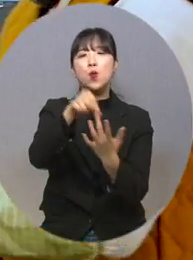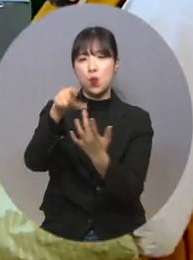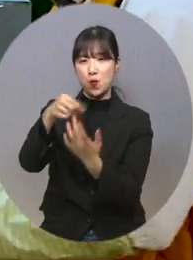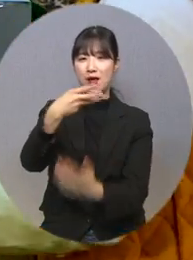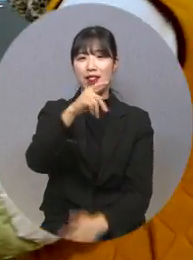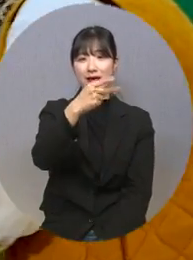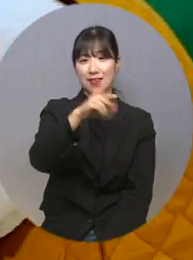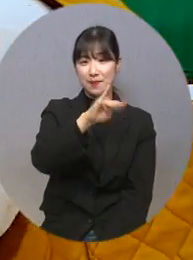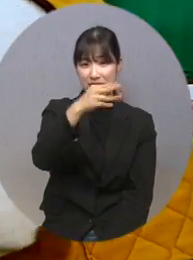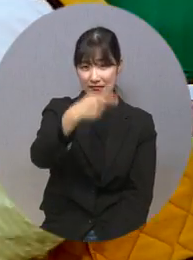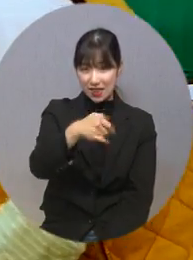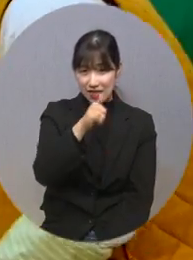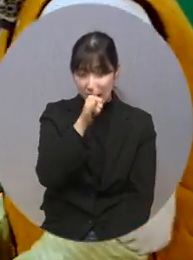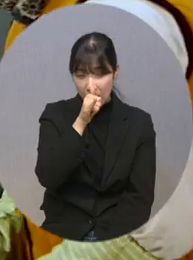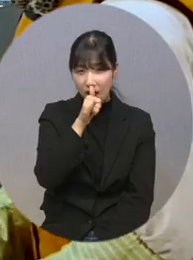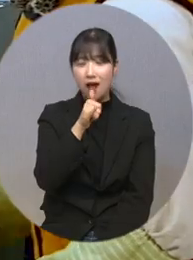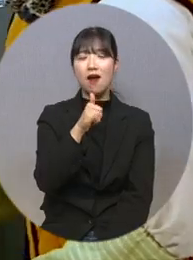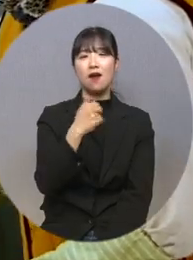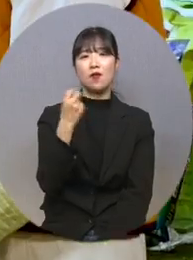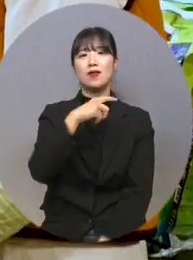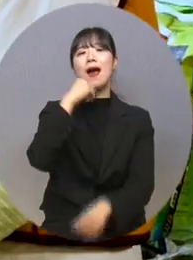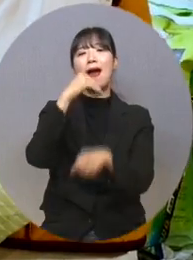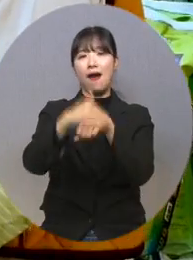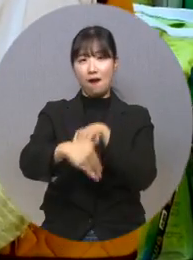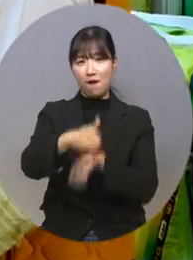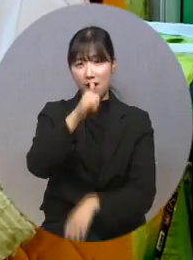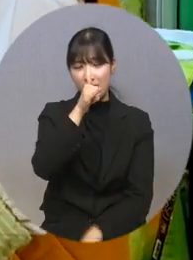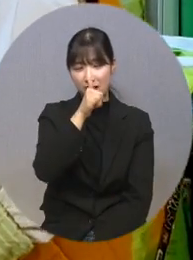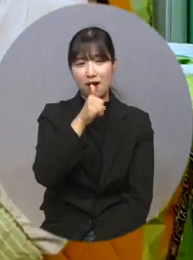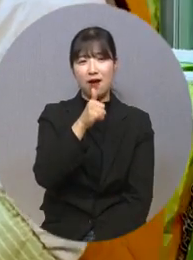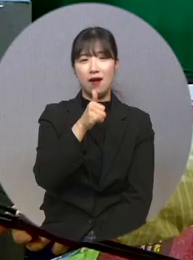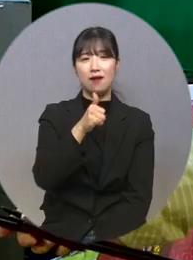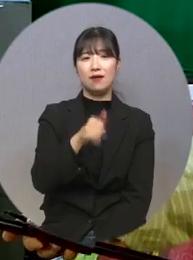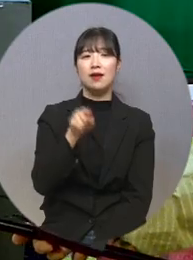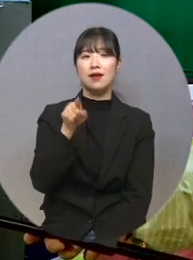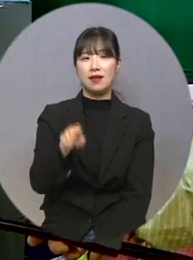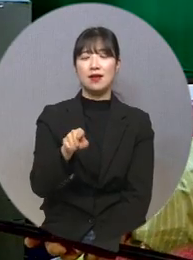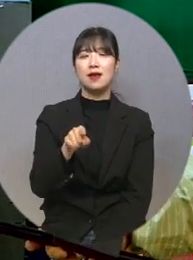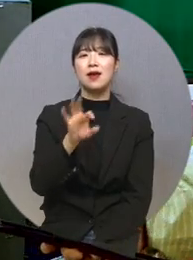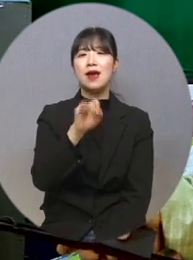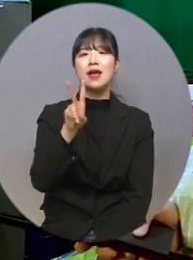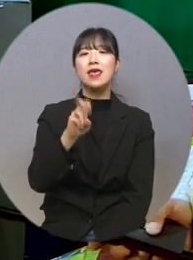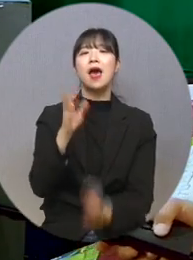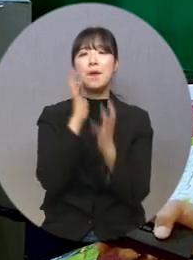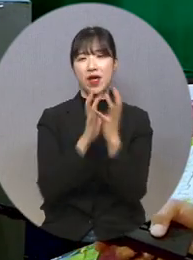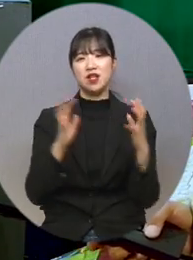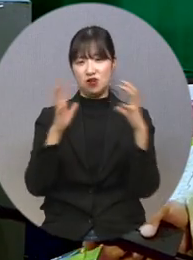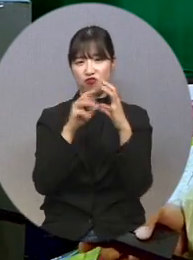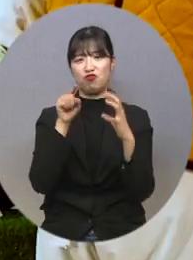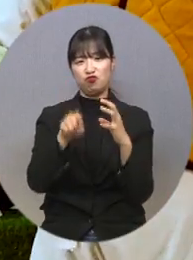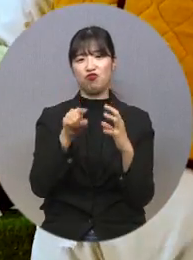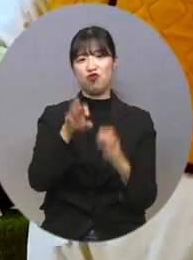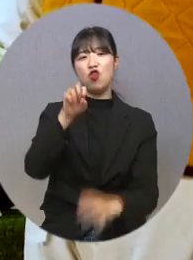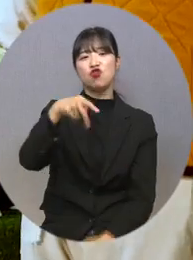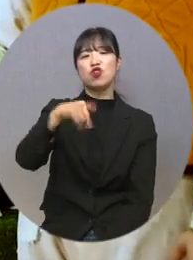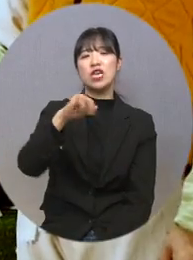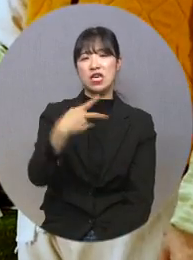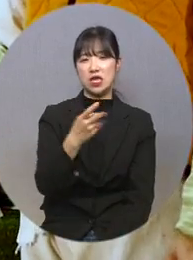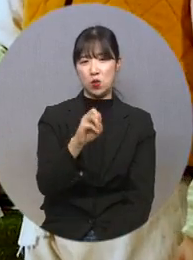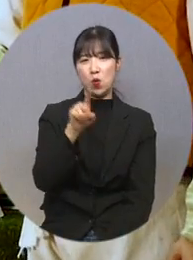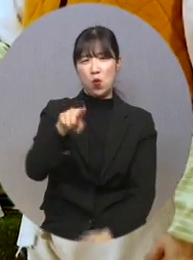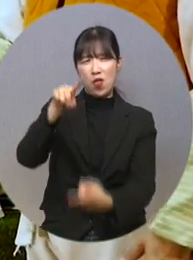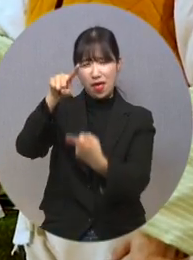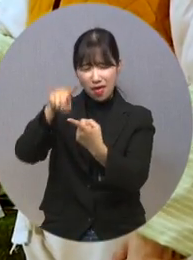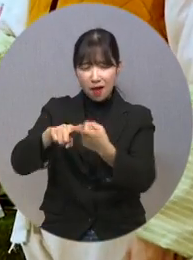레드비트즙 있고요. 여기 그다음에 사과즙도 있고. 네. 아, 그리고 이거 양배추 같은 경우는 유기농으로 그대로